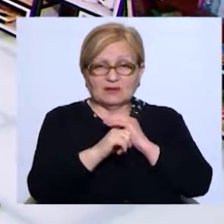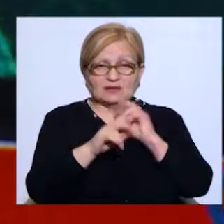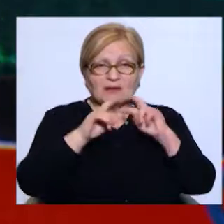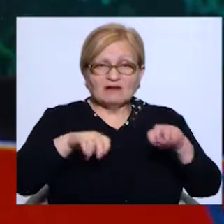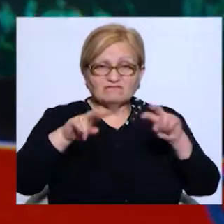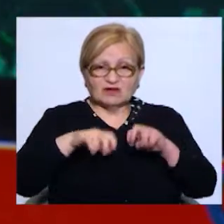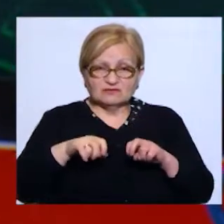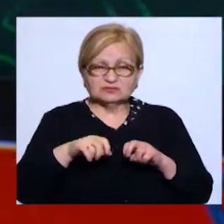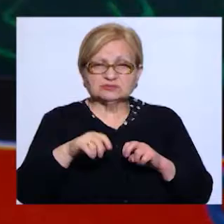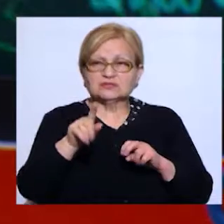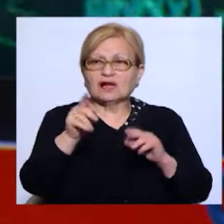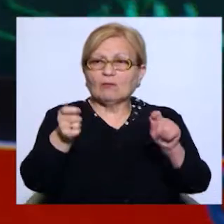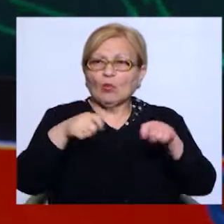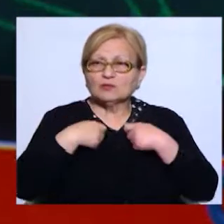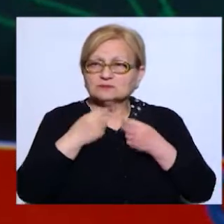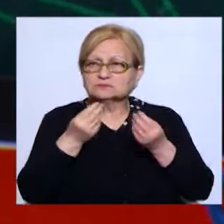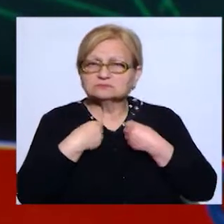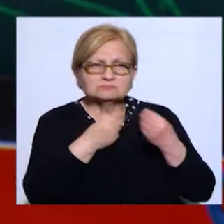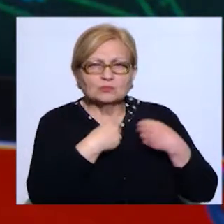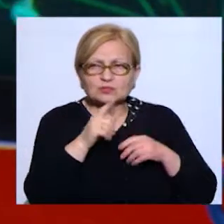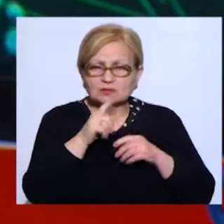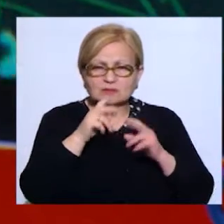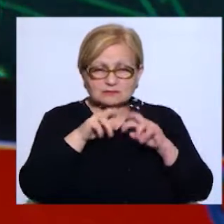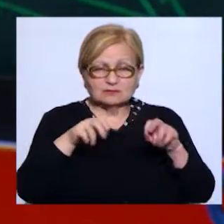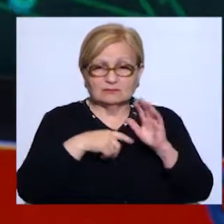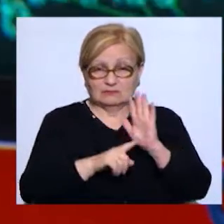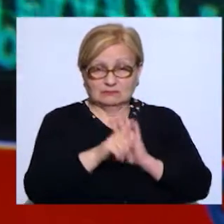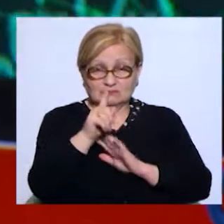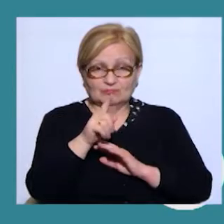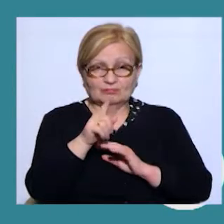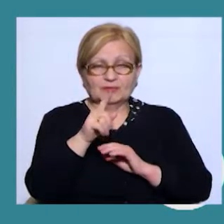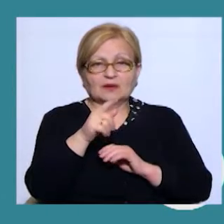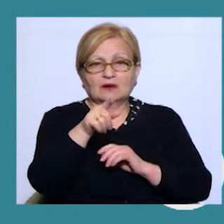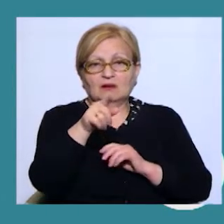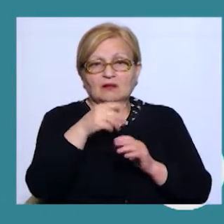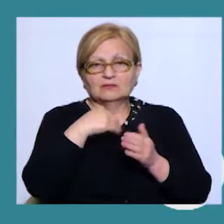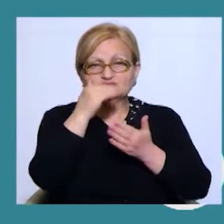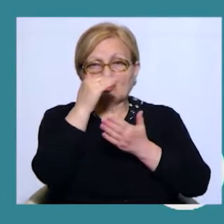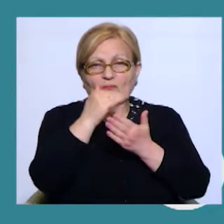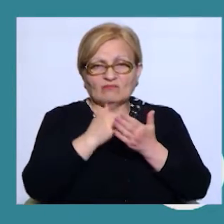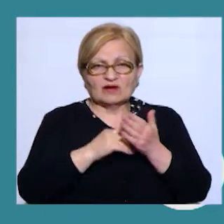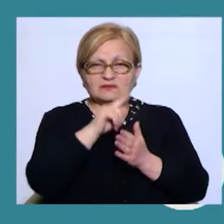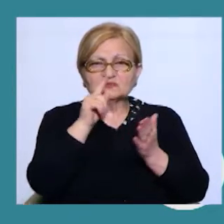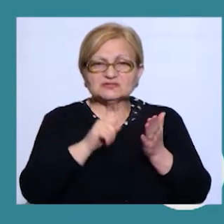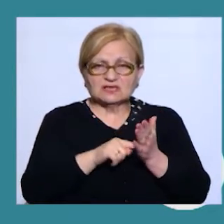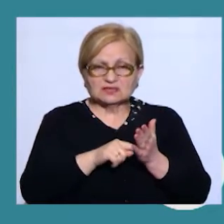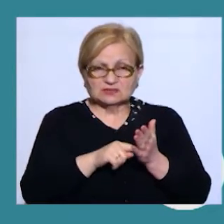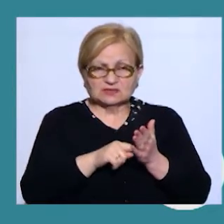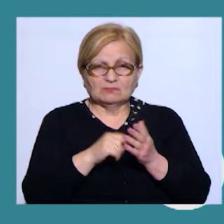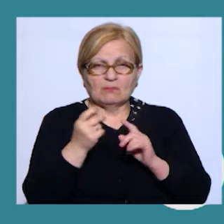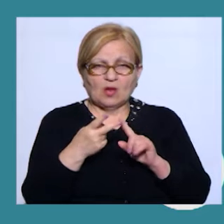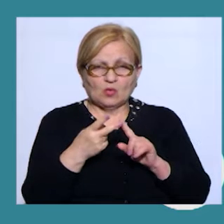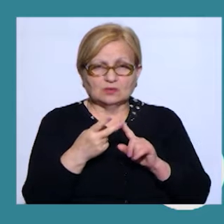რომ არის მონაცემების მოგროვება, დამუშავება, ხო? ანუ როცა კვლევას ვიწყებ, ნაბიჯი არის პირველი, რომ უნდა ჩამოვაყალიბოთ საკითხი.